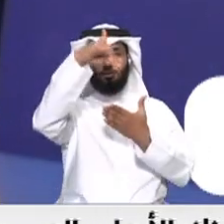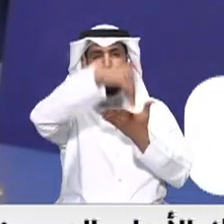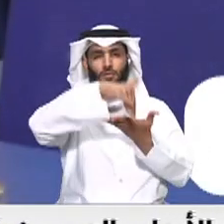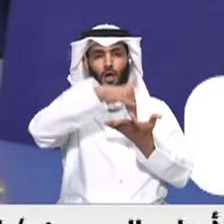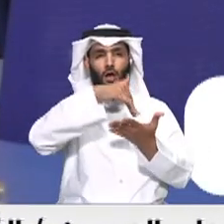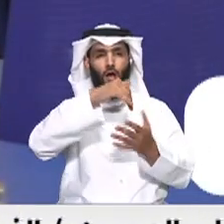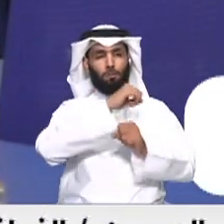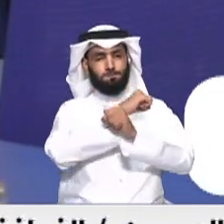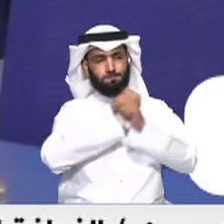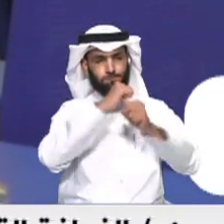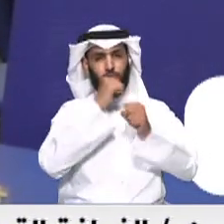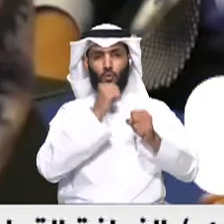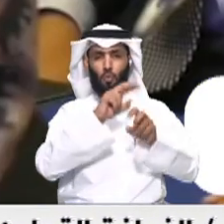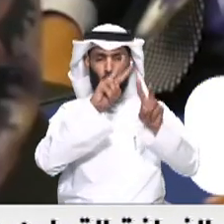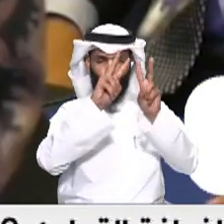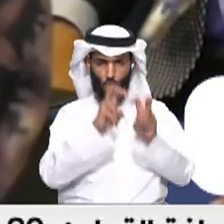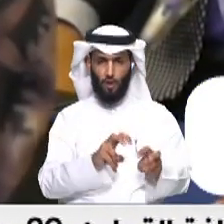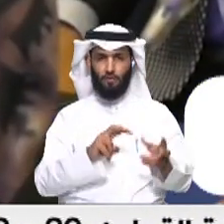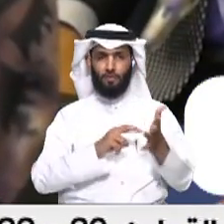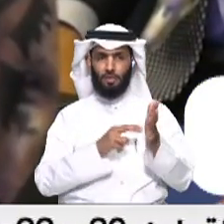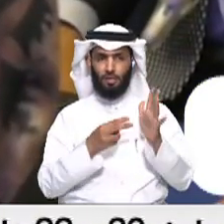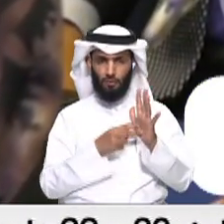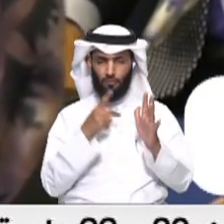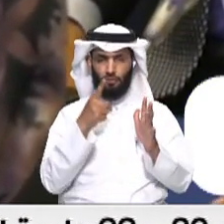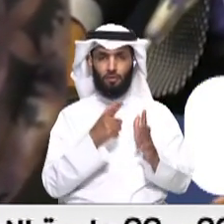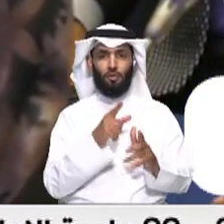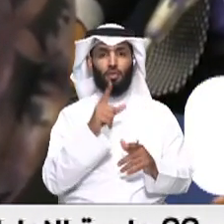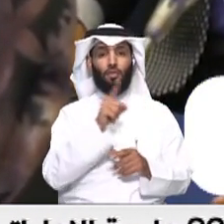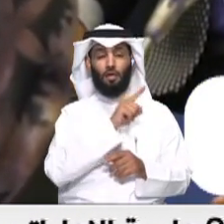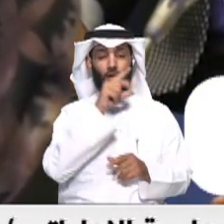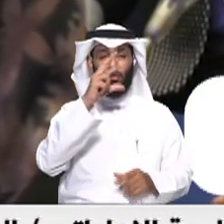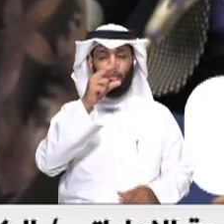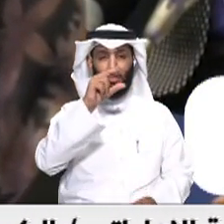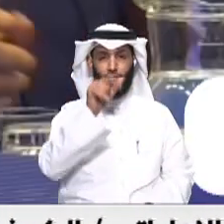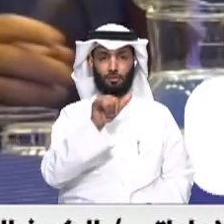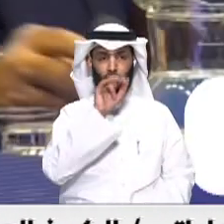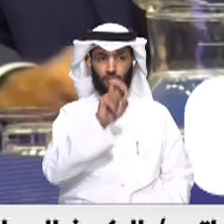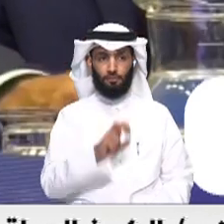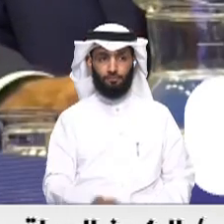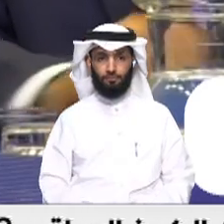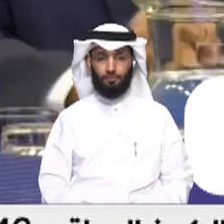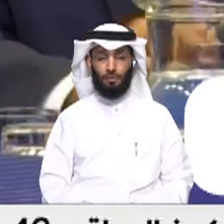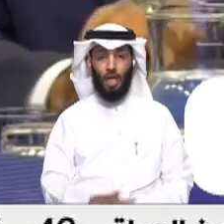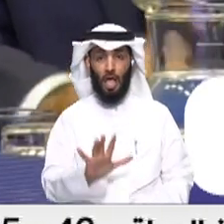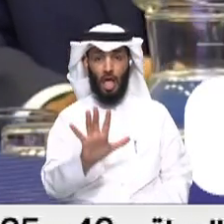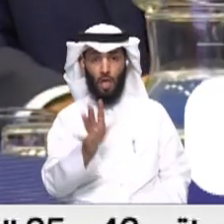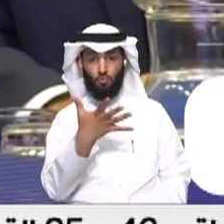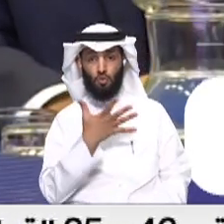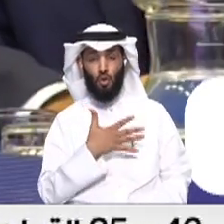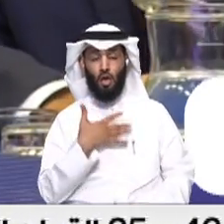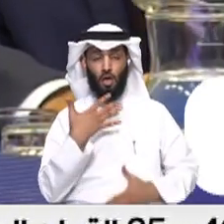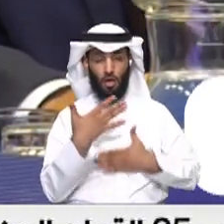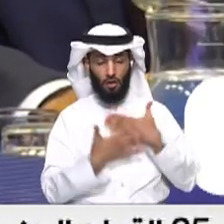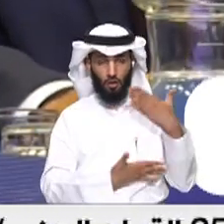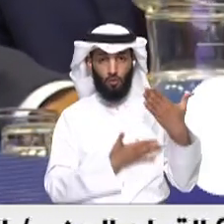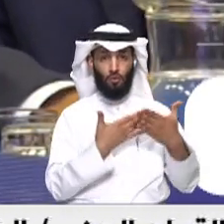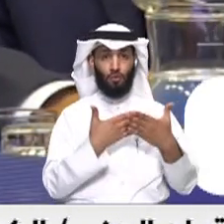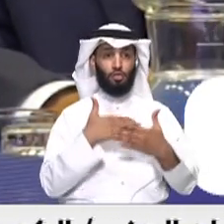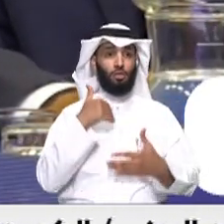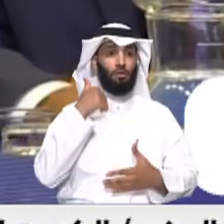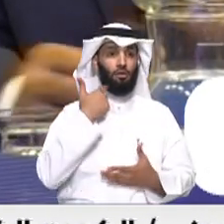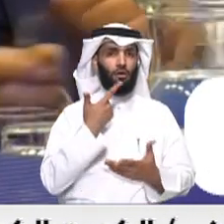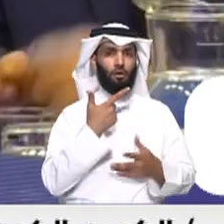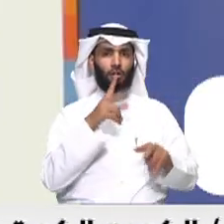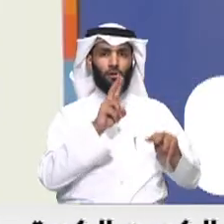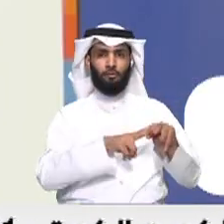لنظام الضمانات الشاملة للوكالة الدولية للطاقة الذرية، وترفض أيضا أي مبادرات أو حتى اتخاذ خطوات جدية في